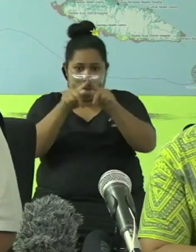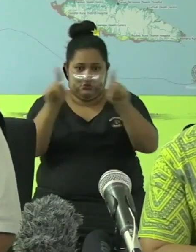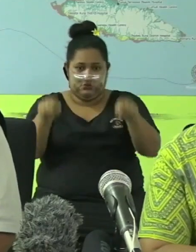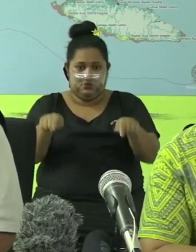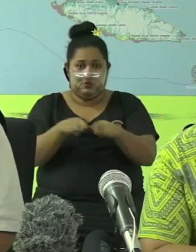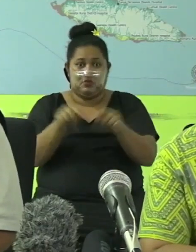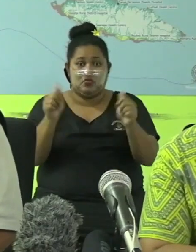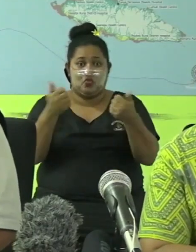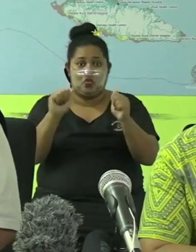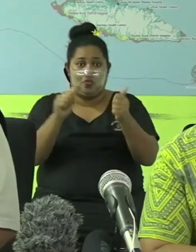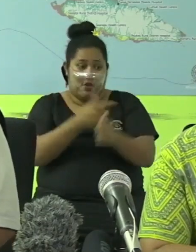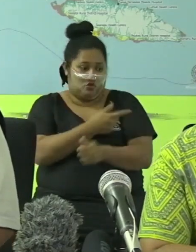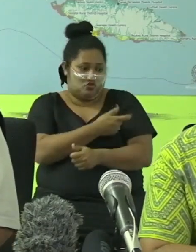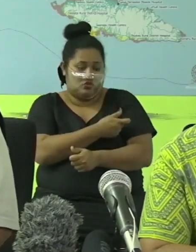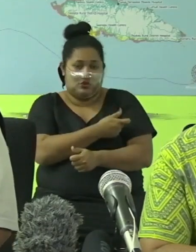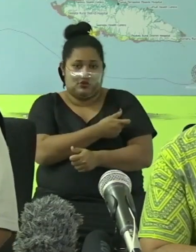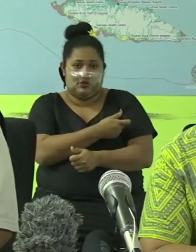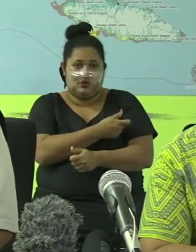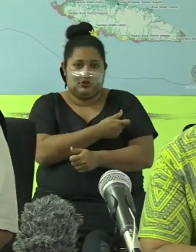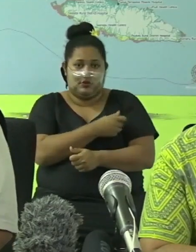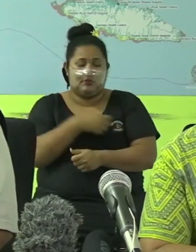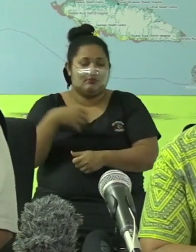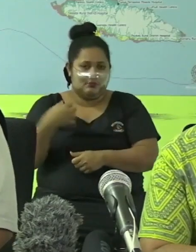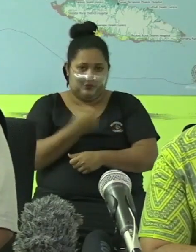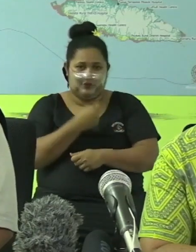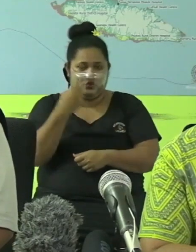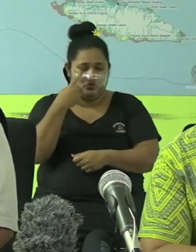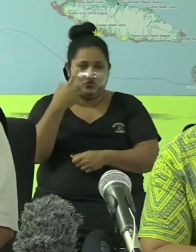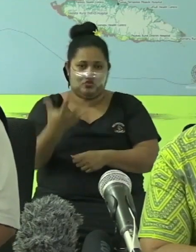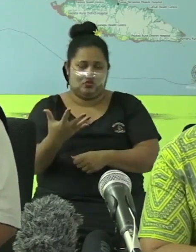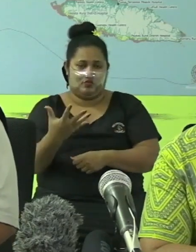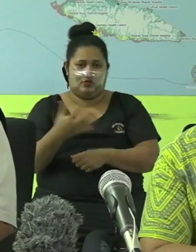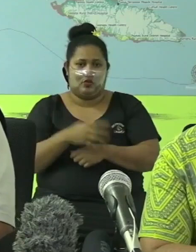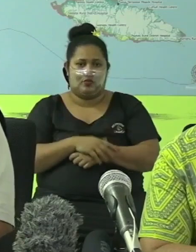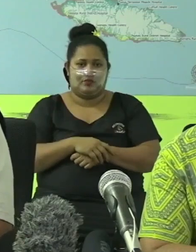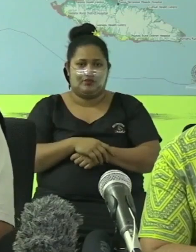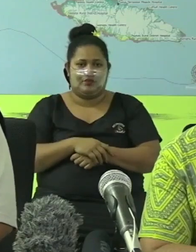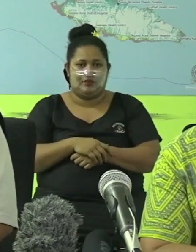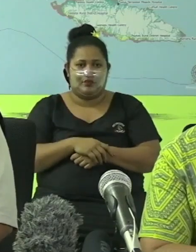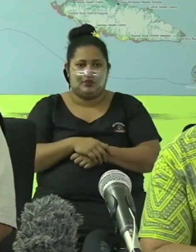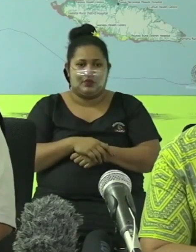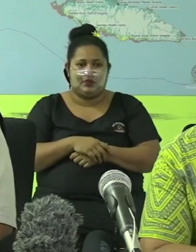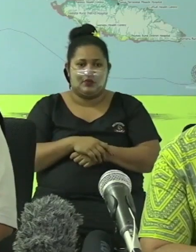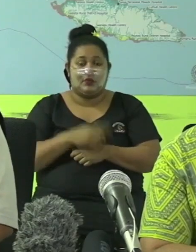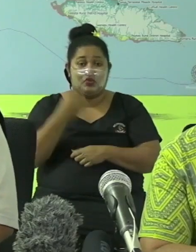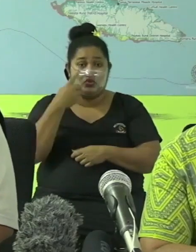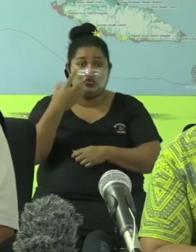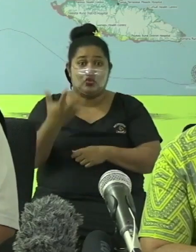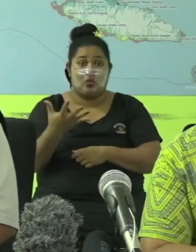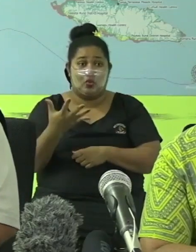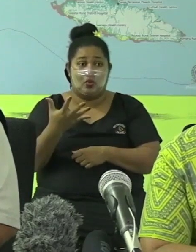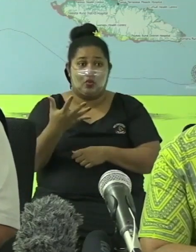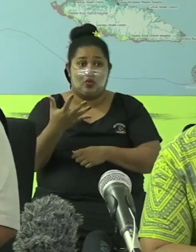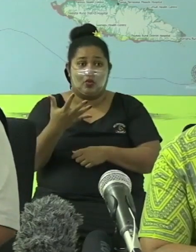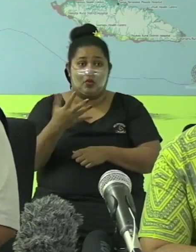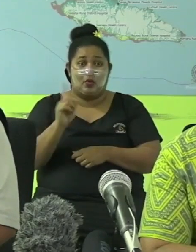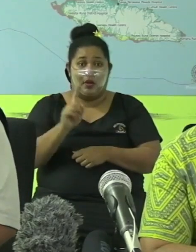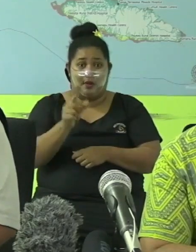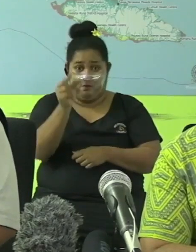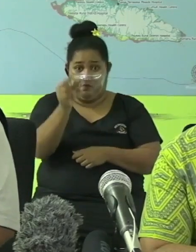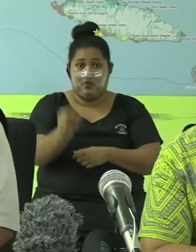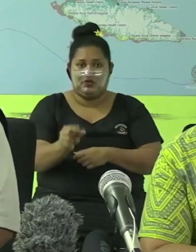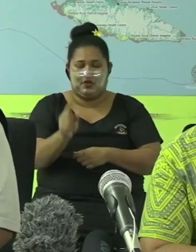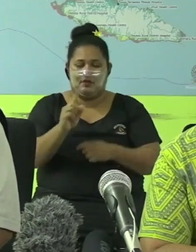tui po o le mandatory showing of your vaccination card to show that a person has been